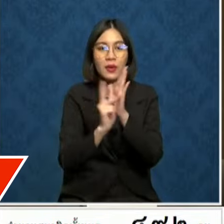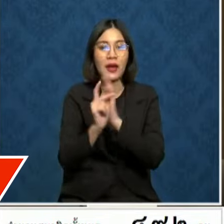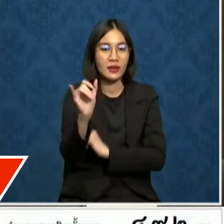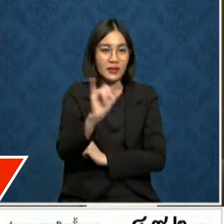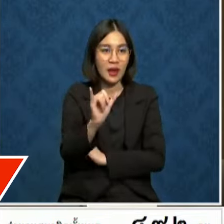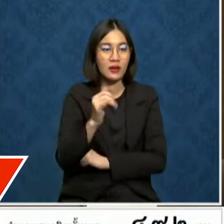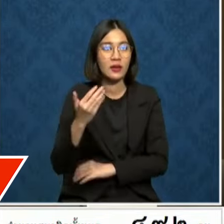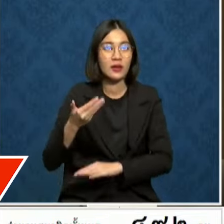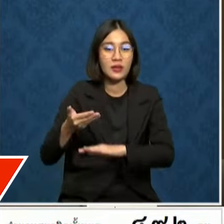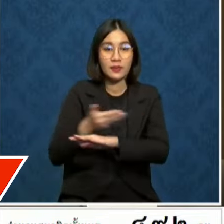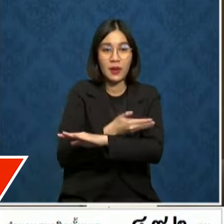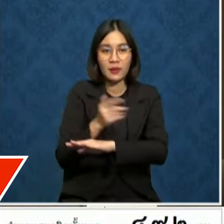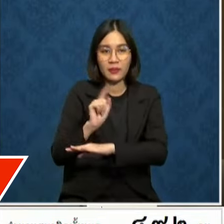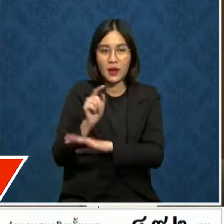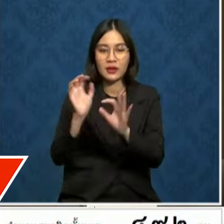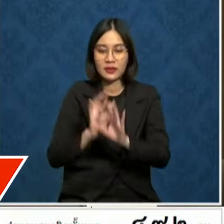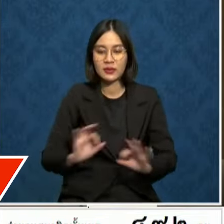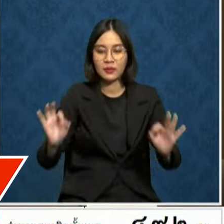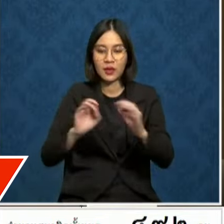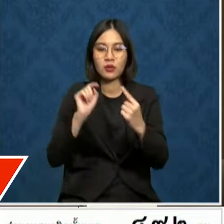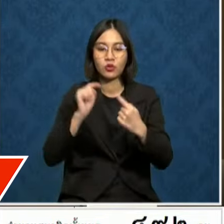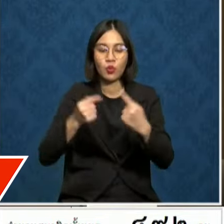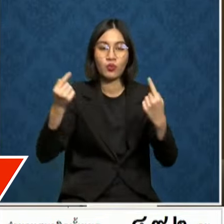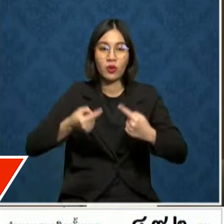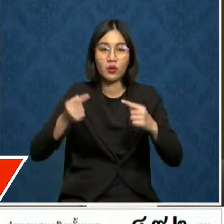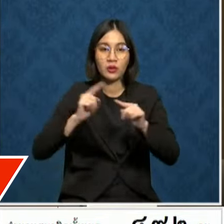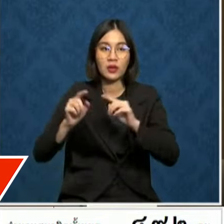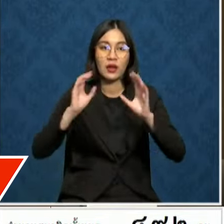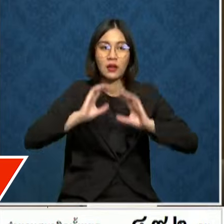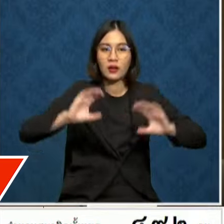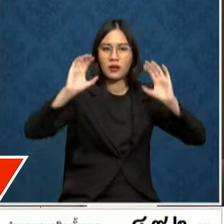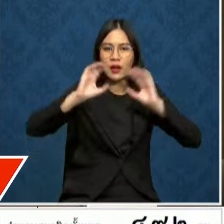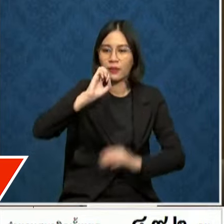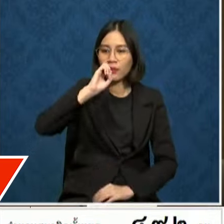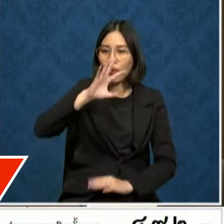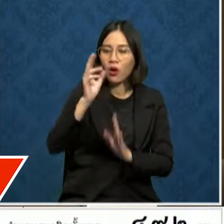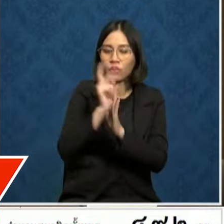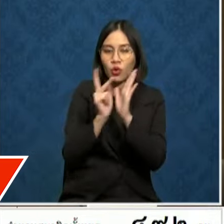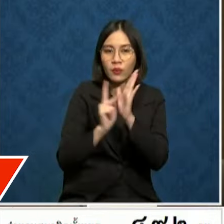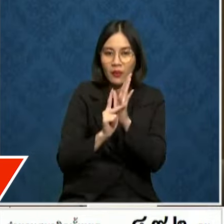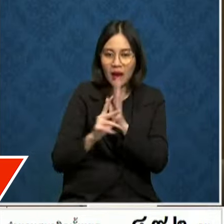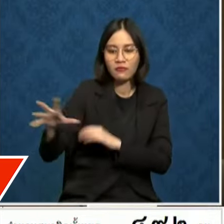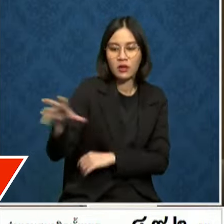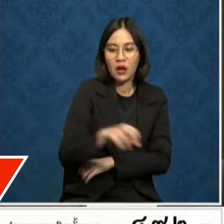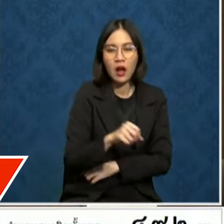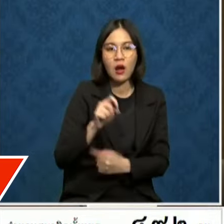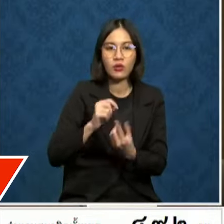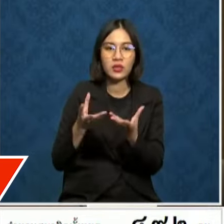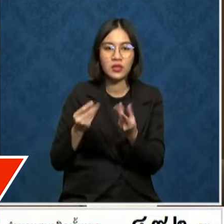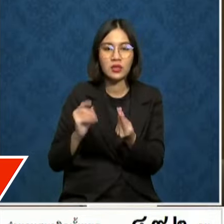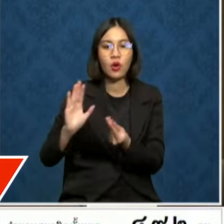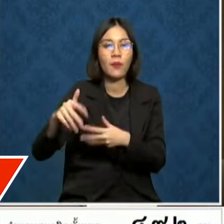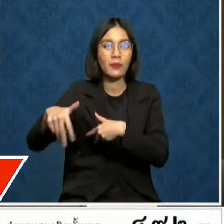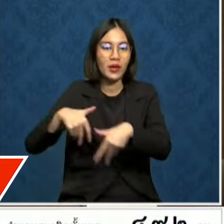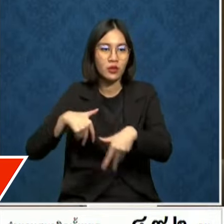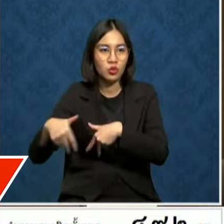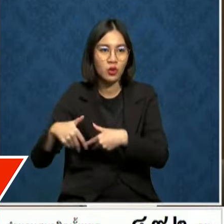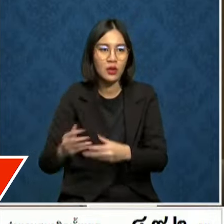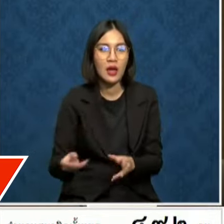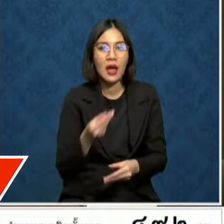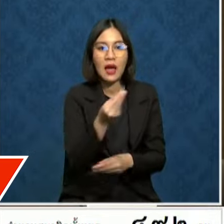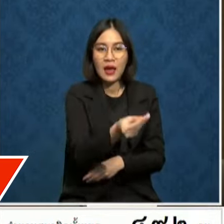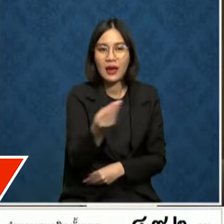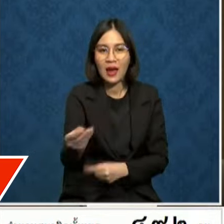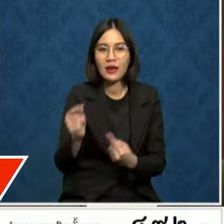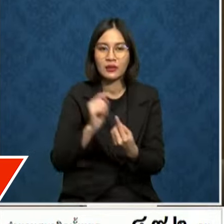ค่ะที่ผ่านมาใจความสำคัญของความขัดแย้งก็คือการที่รัฐอ้างกฎหมายเข้าแย่งชิงที่ดินจากประชาชนแล้วเอาไปแจกจ่ายให้